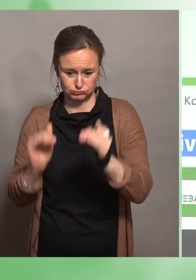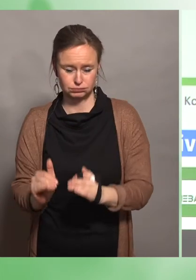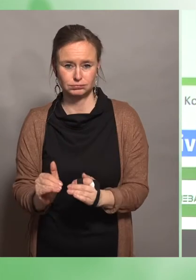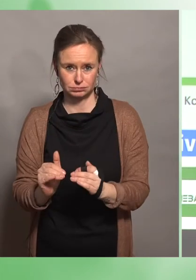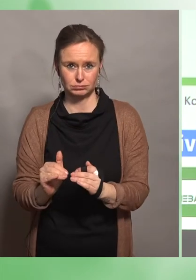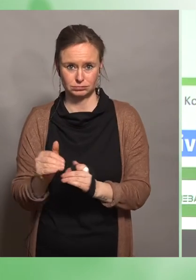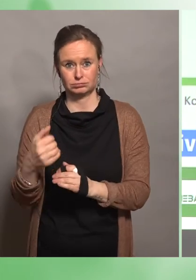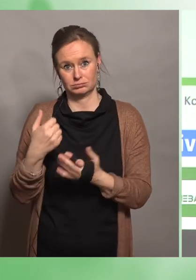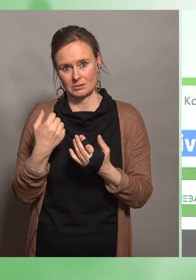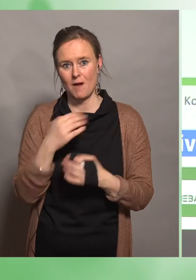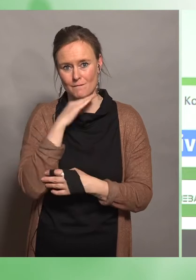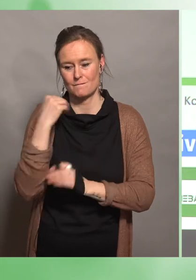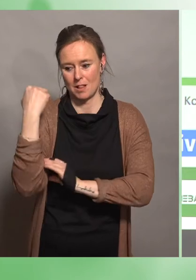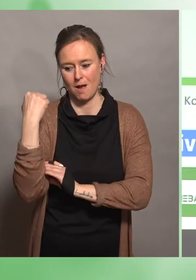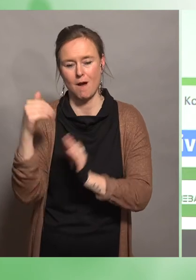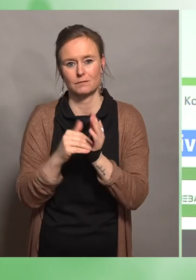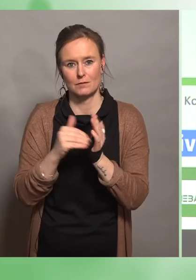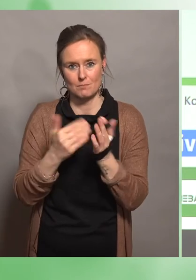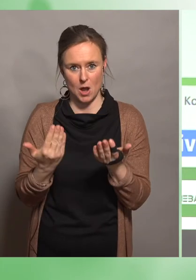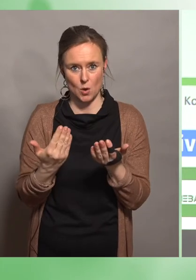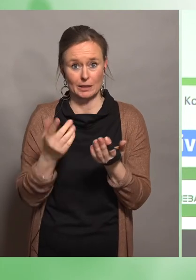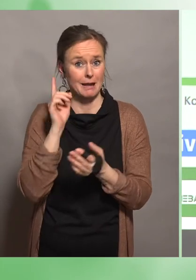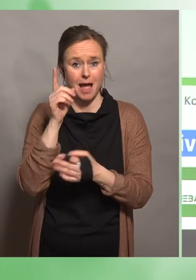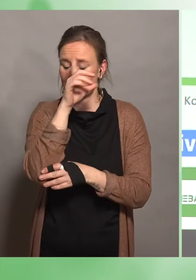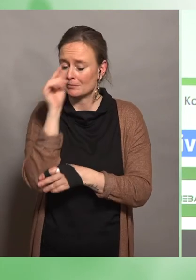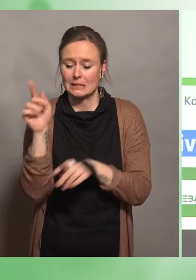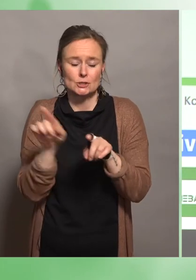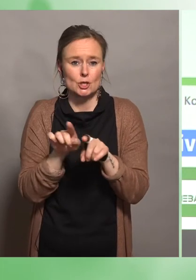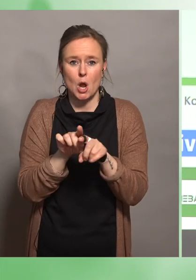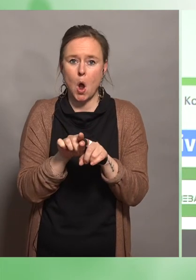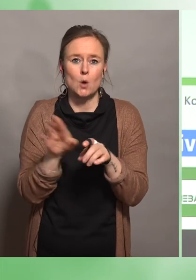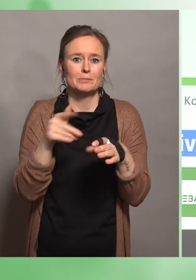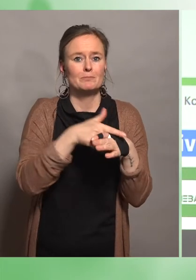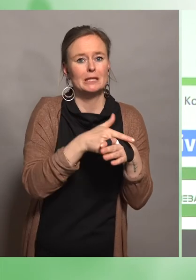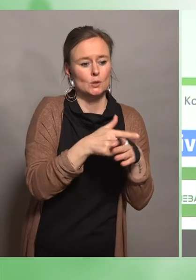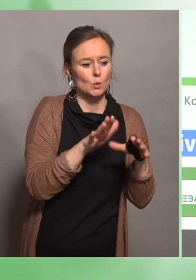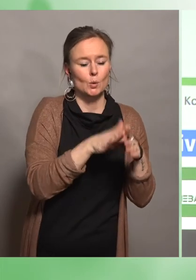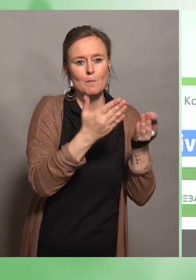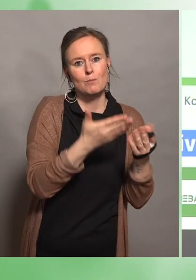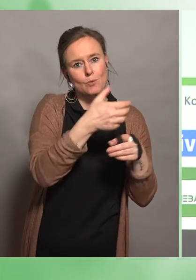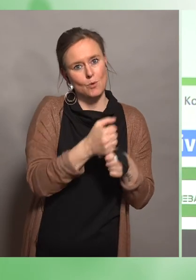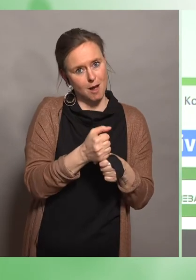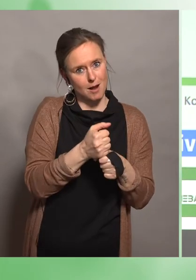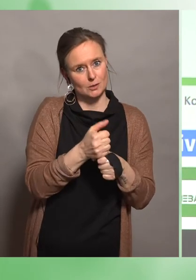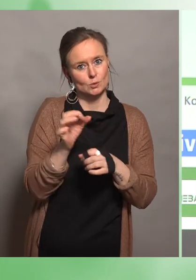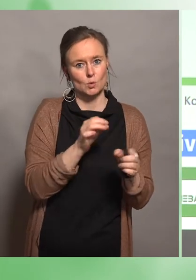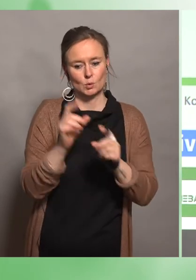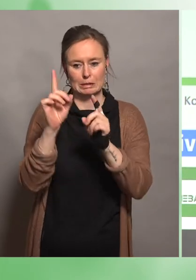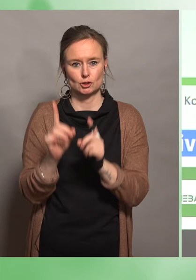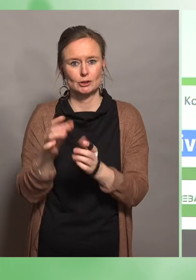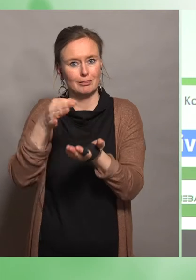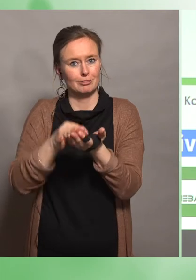unsere Menschen sind auch in der Buchhaltung tätig und beziehungsweise auch als Standortleiter in